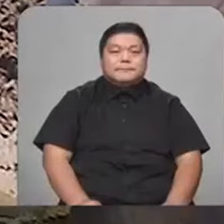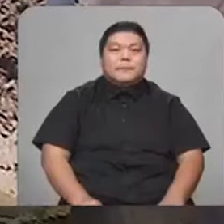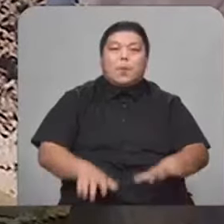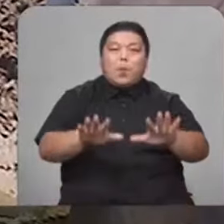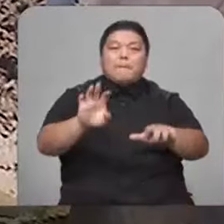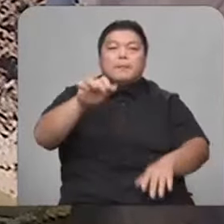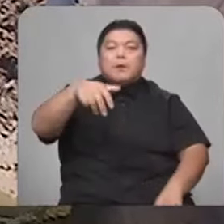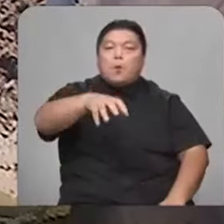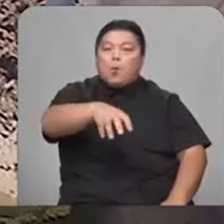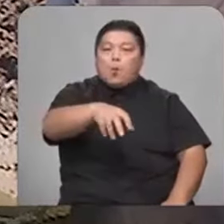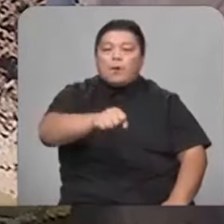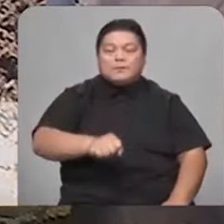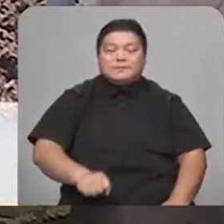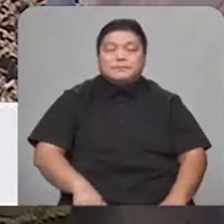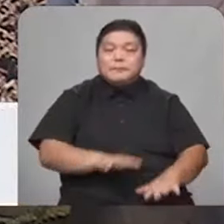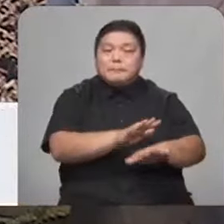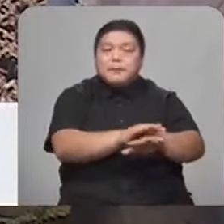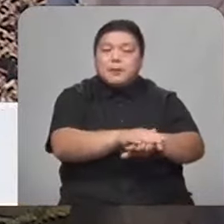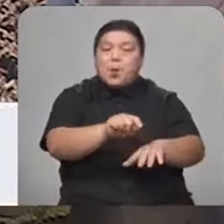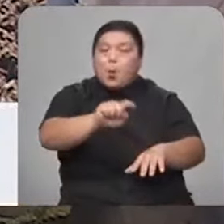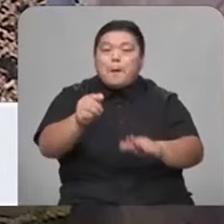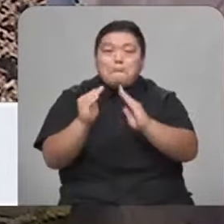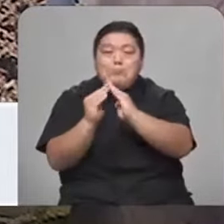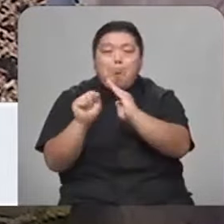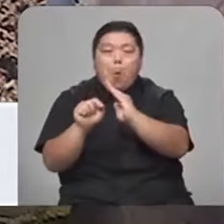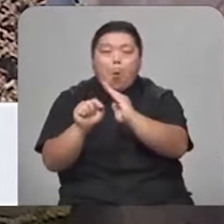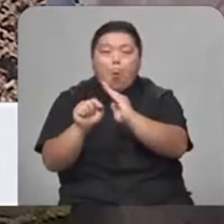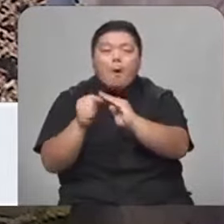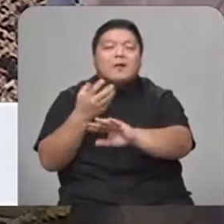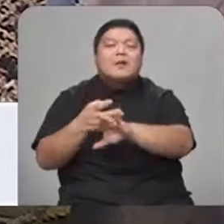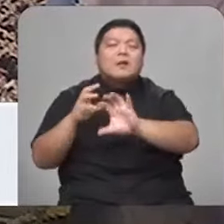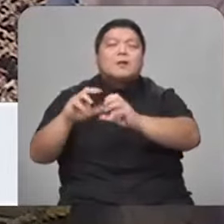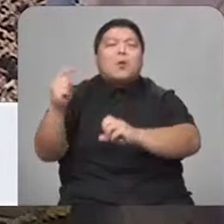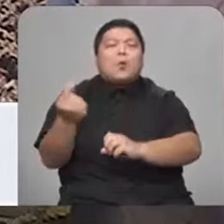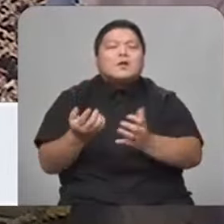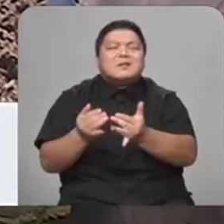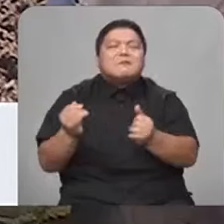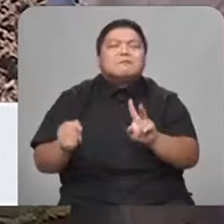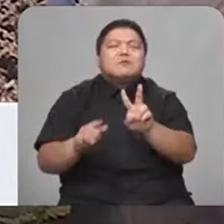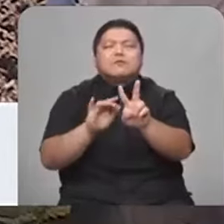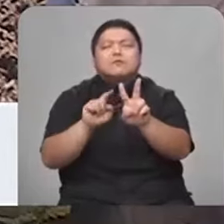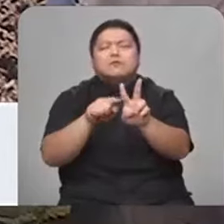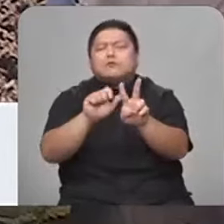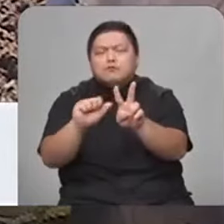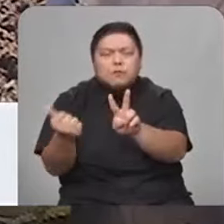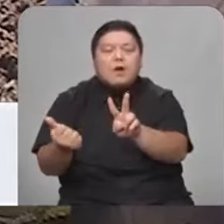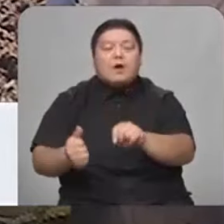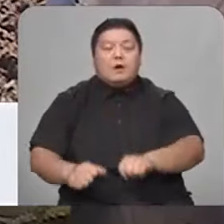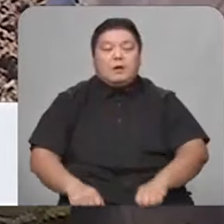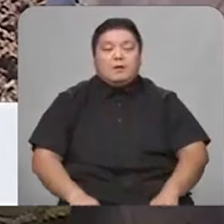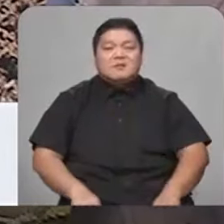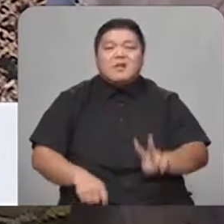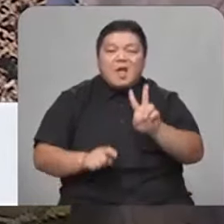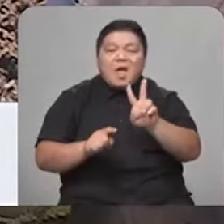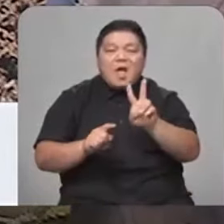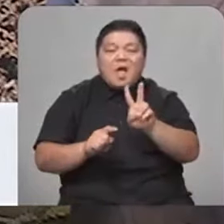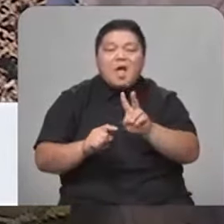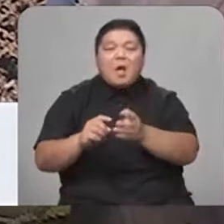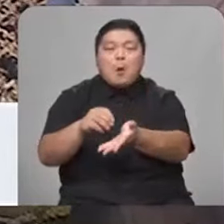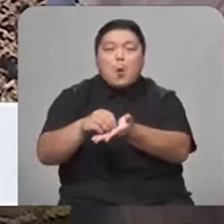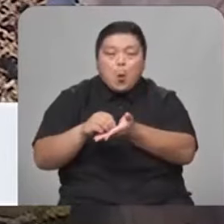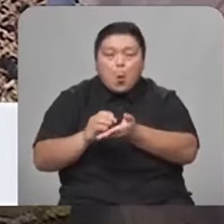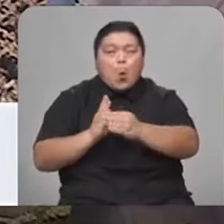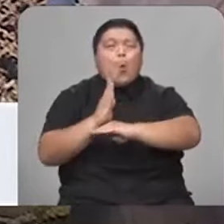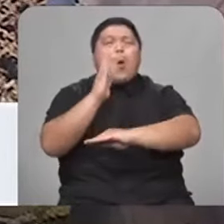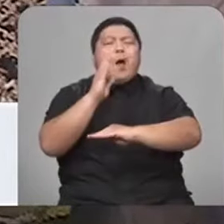오늘 평창의 작은 움막에서 외국인 노동자 두 명이 숨진 채 발견됐습니다. 체류 기한을 넘긴 미등록